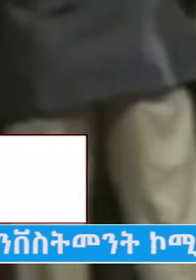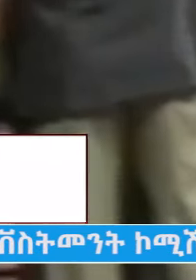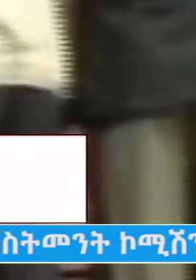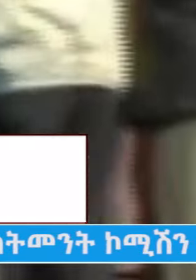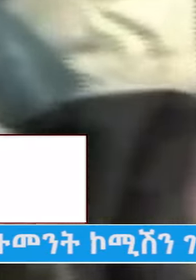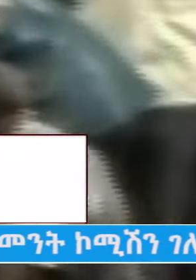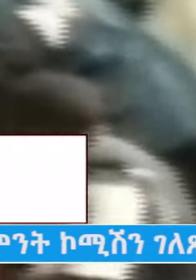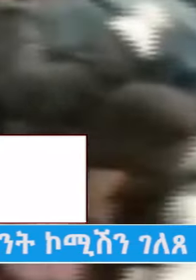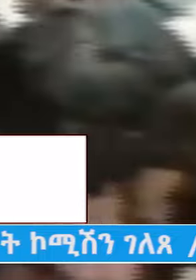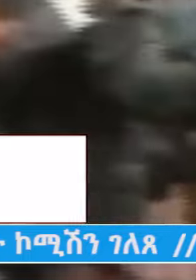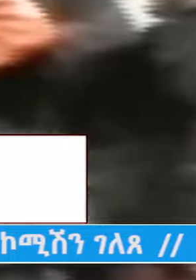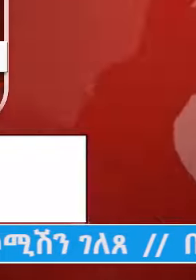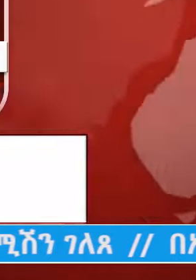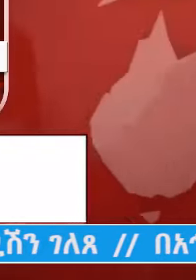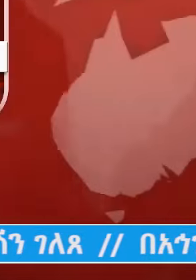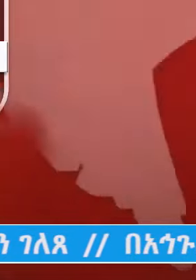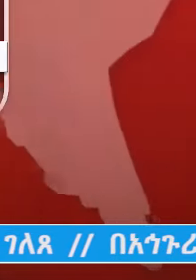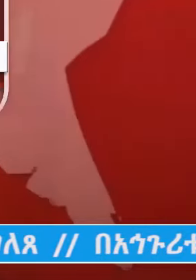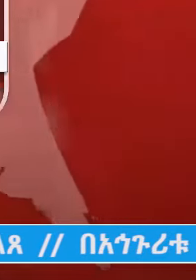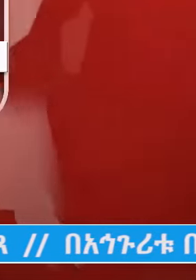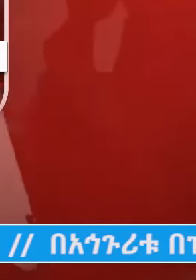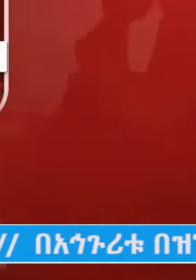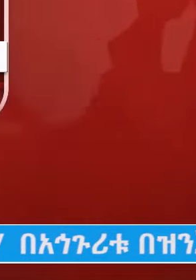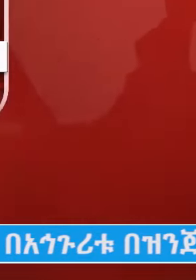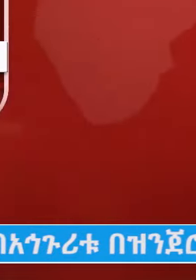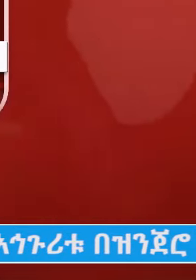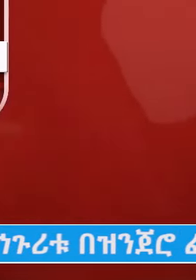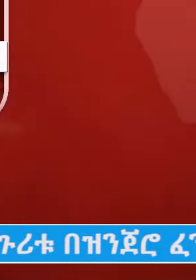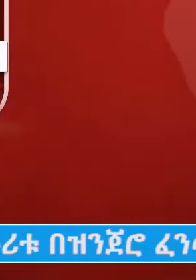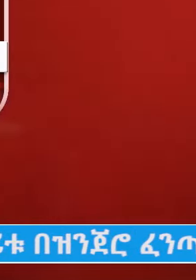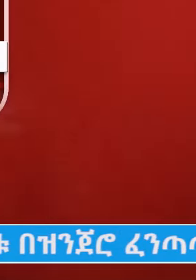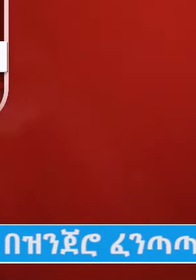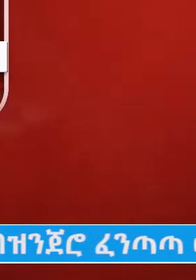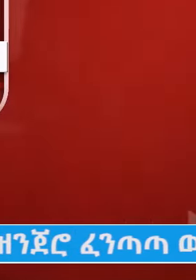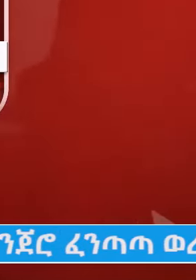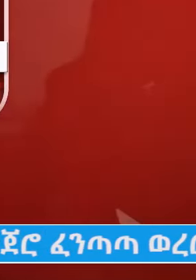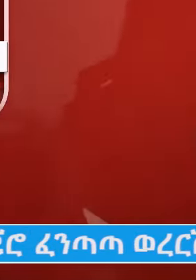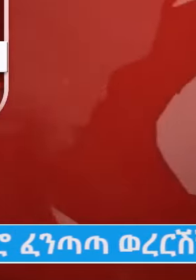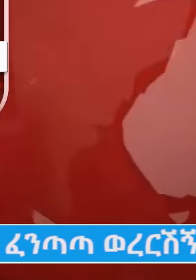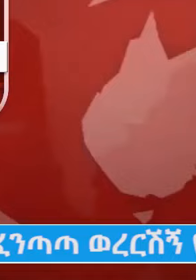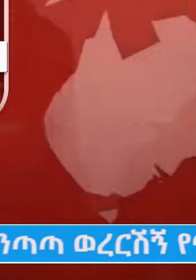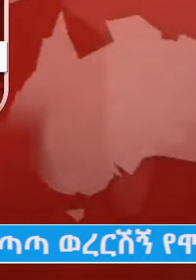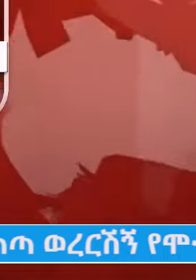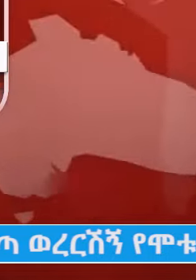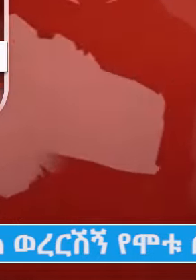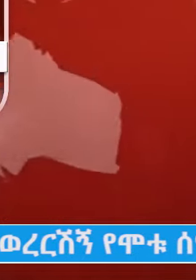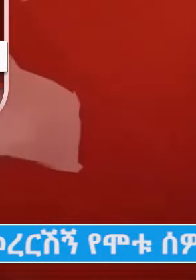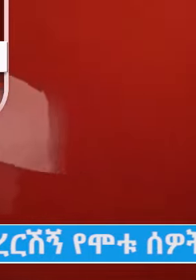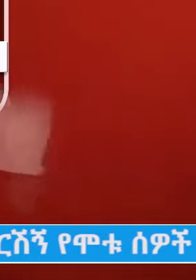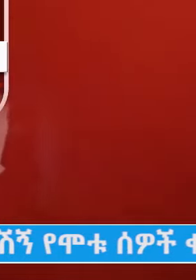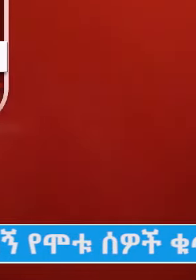አስተዋጽኦ እያበረከተ ቆይቷል። እና ይሄ የአፍሪካ ኢኮኖሚ ኮሚሽን ትልቁ ስራው በእንግሊዝኛ ቲንክ ታንክ